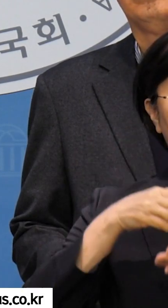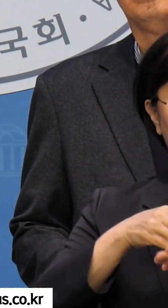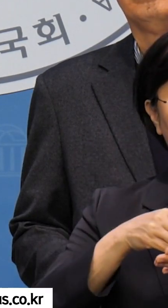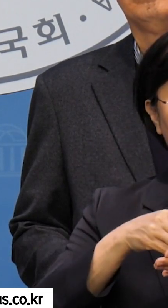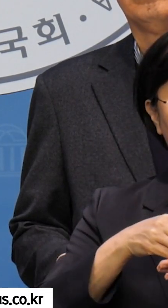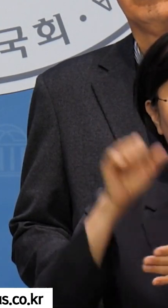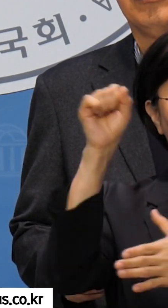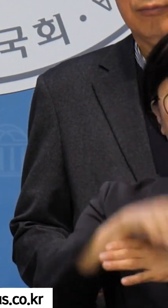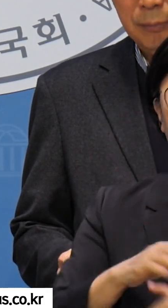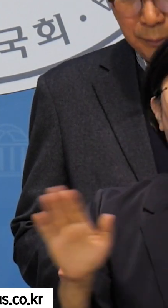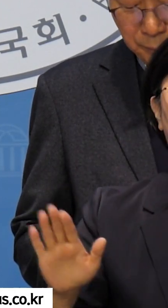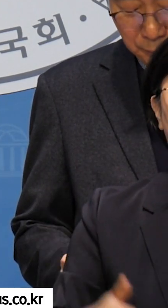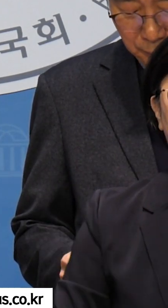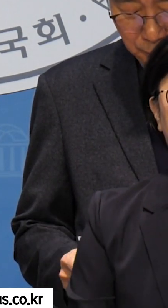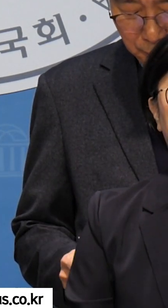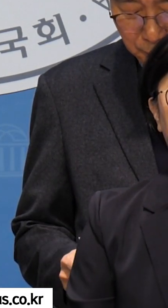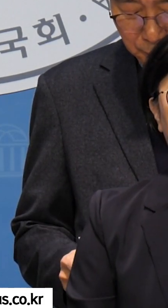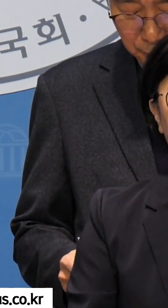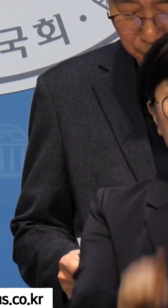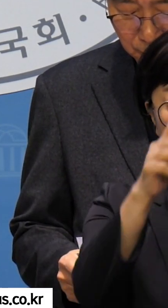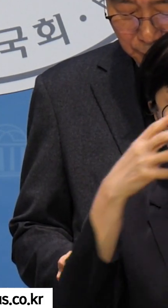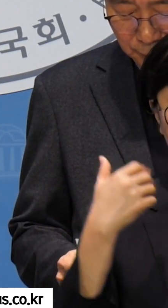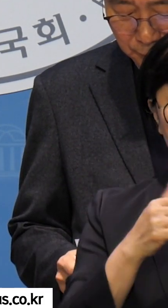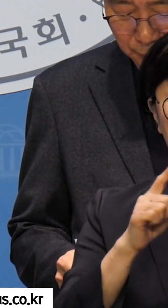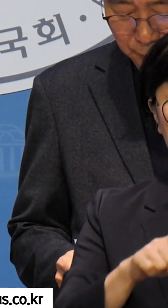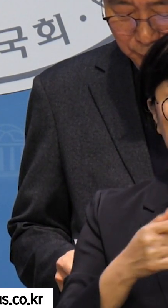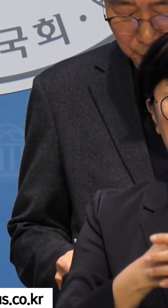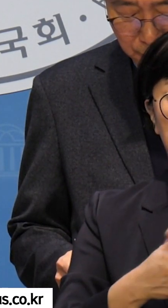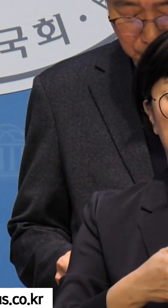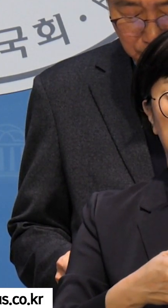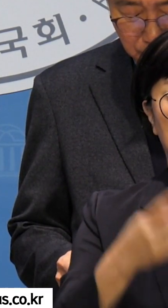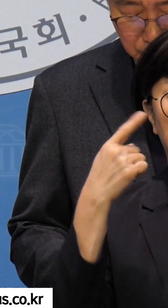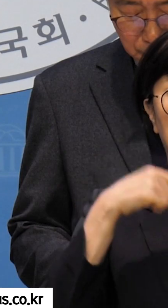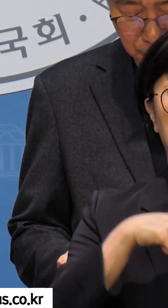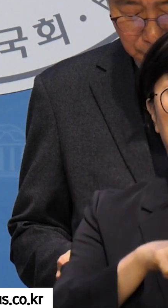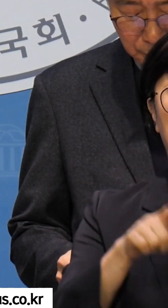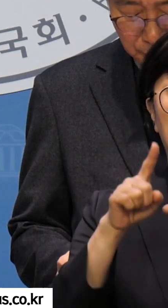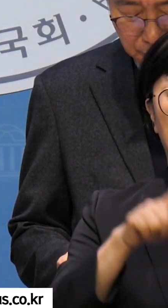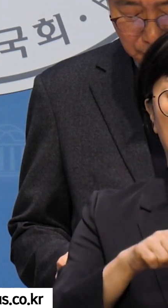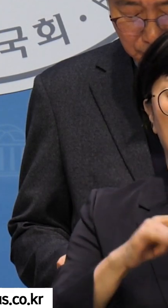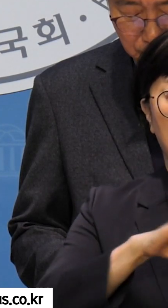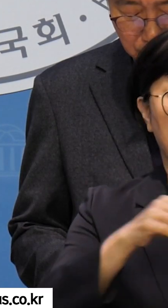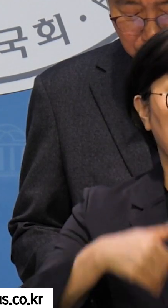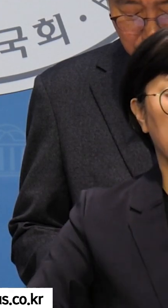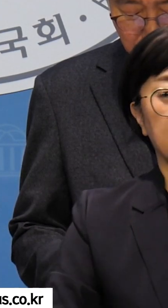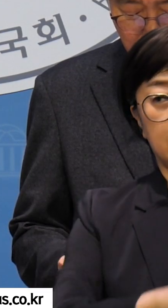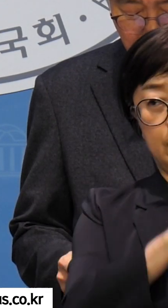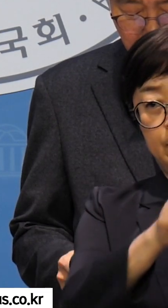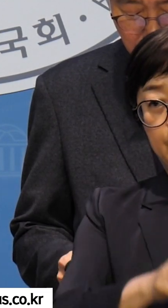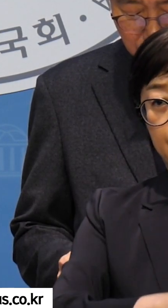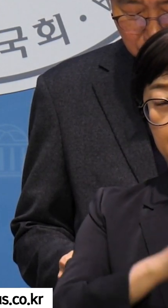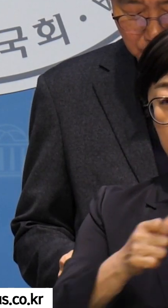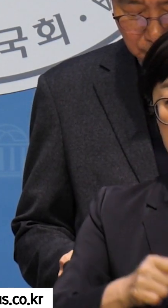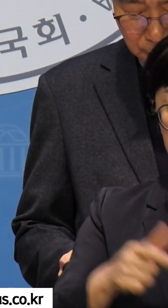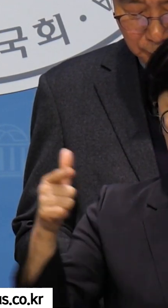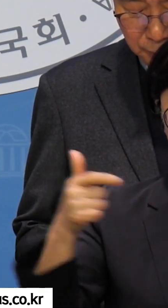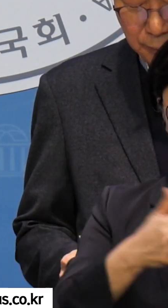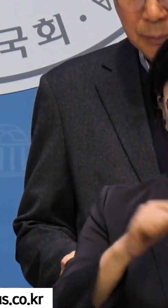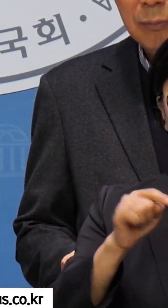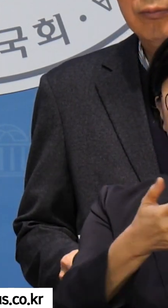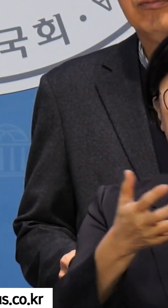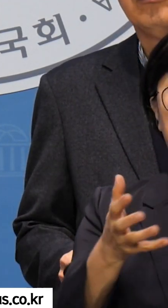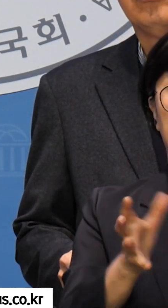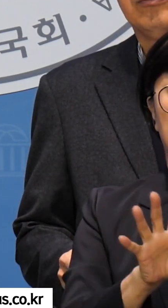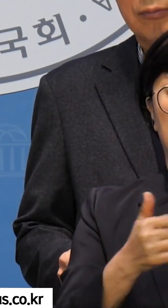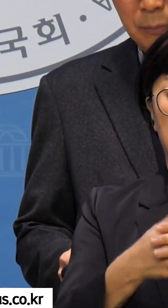거의 수용하지 않았습니다. 정부 출연연과 4대 과학위원 등의 필수 사업에 대한 증액 협의에